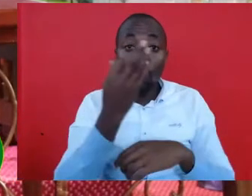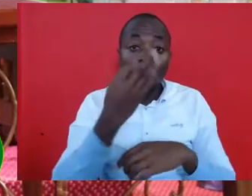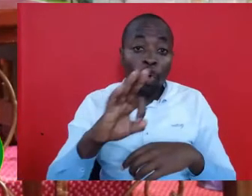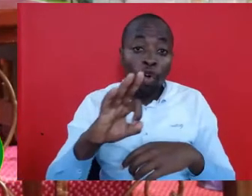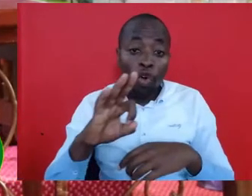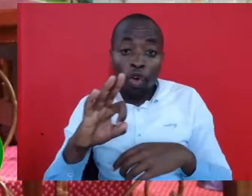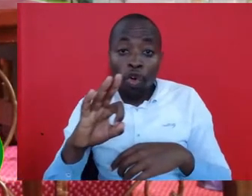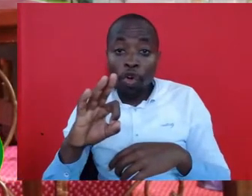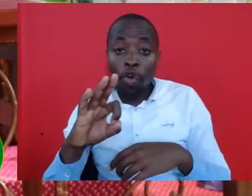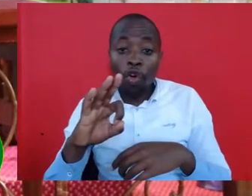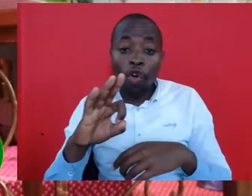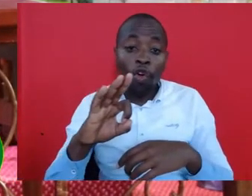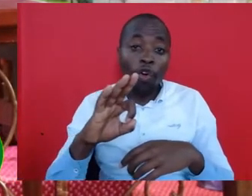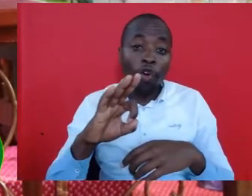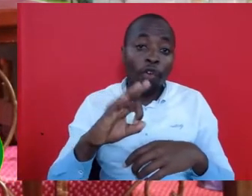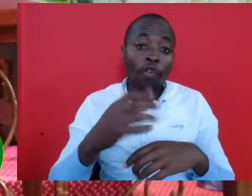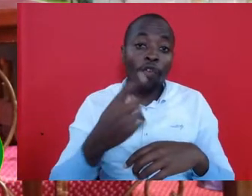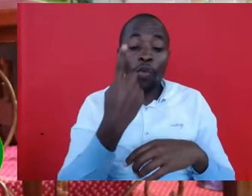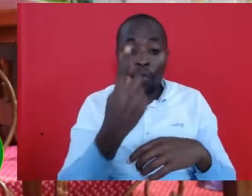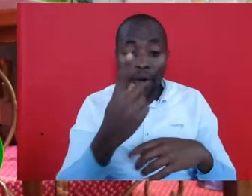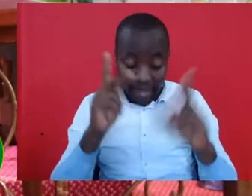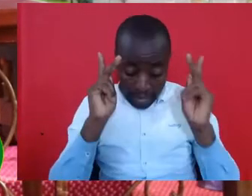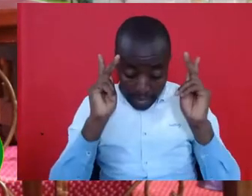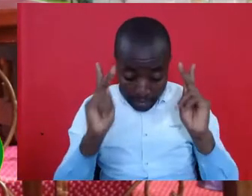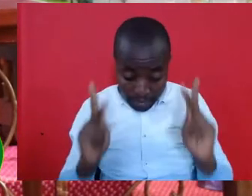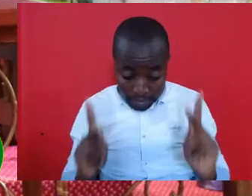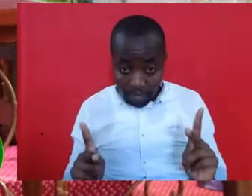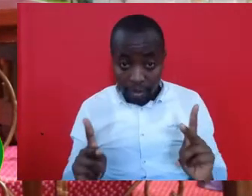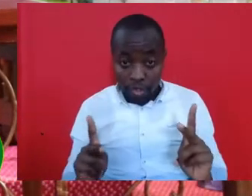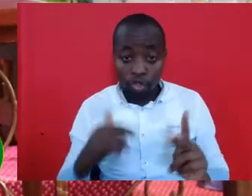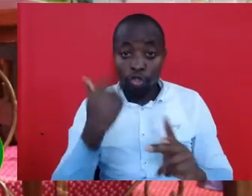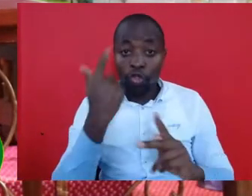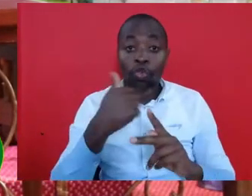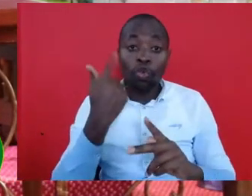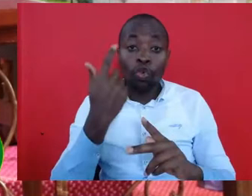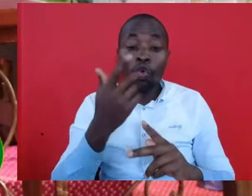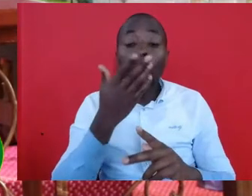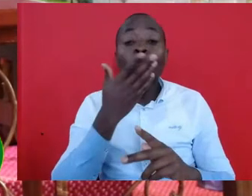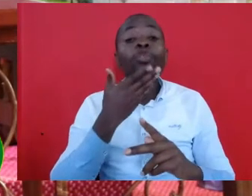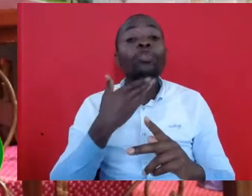huduma ya Lerida. Kwa hivyo nyote mwaliko kusimama pamoja na ndugu zetu.